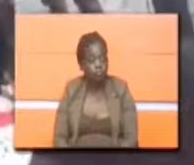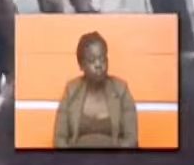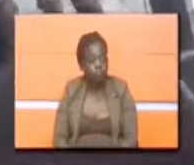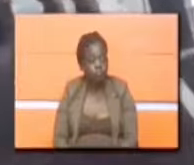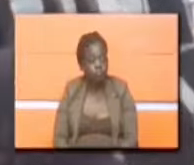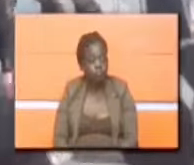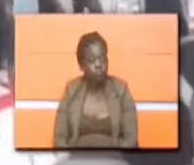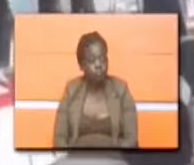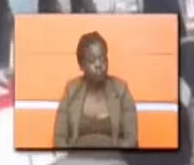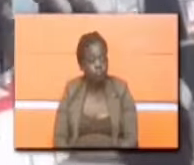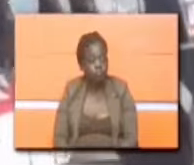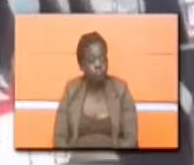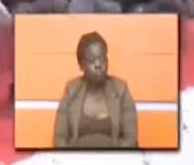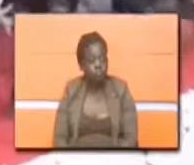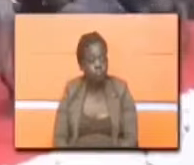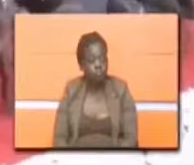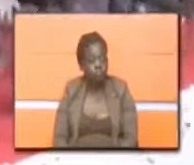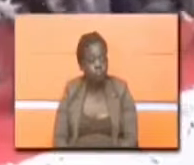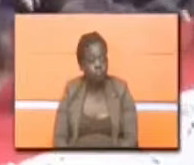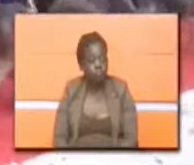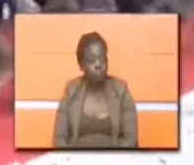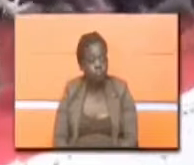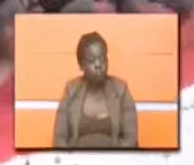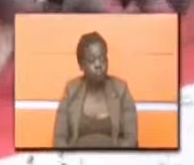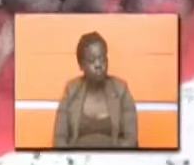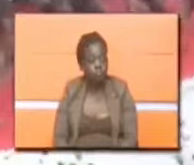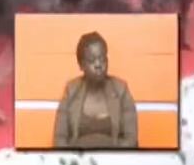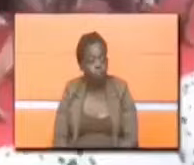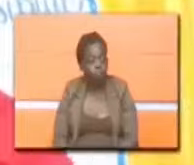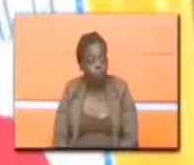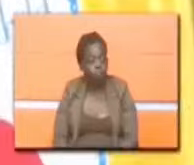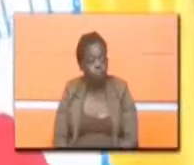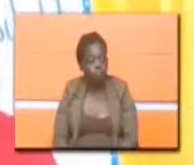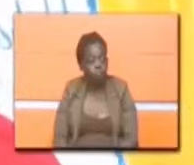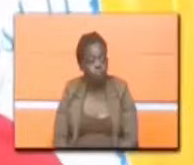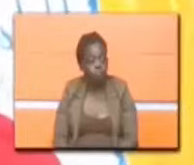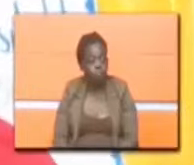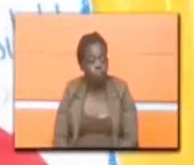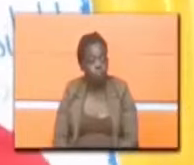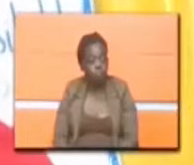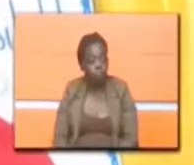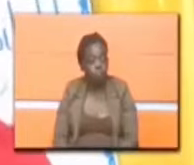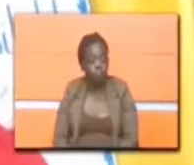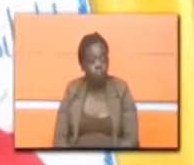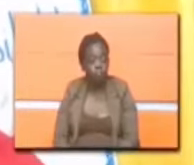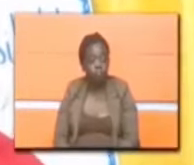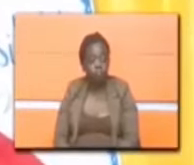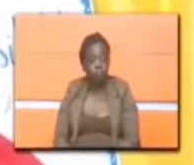Conception.